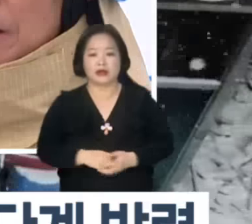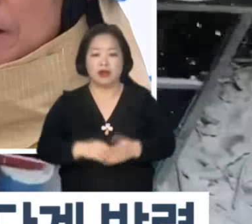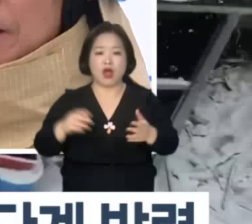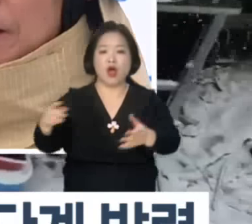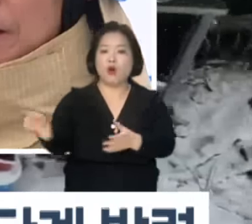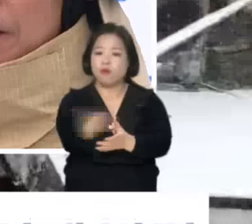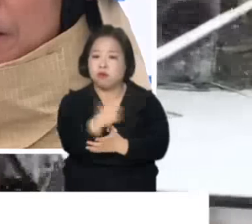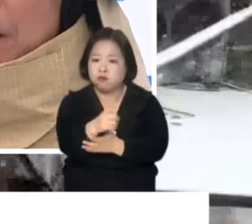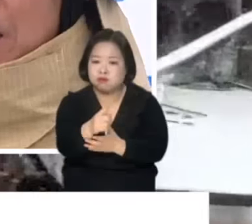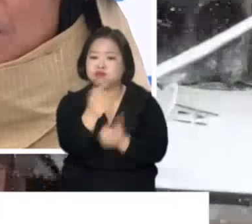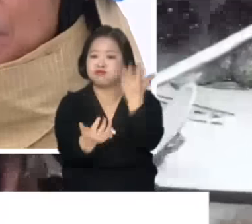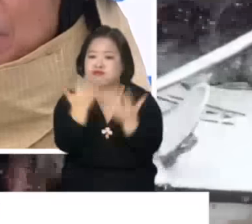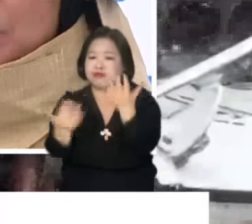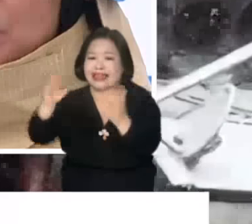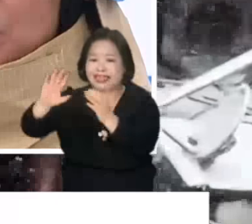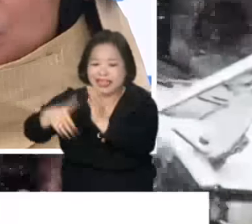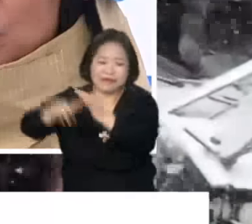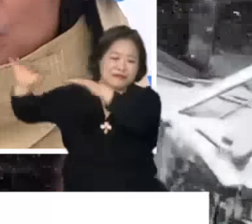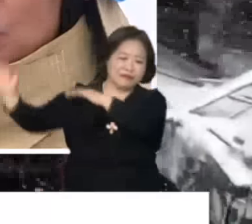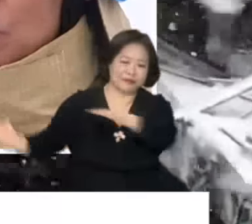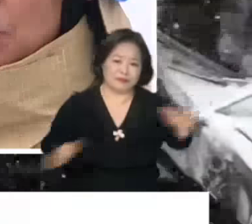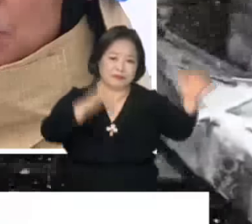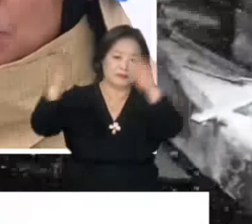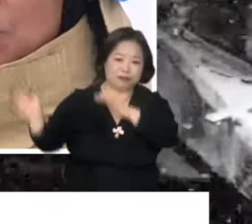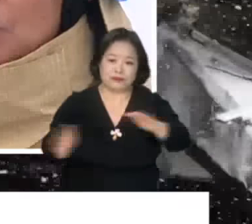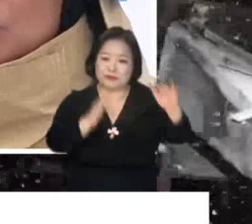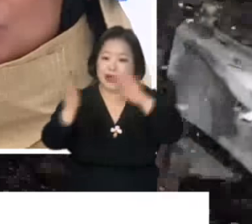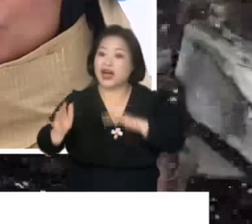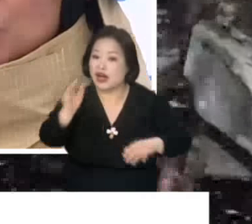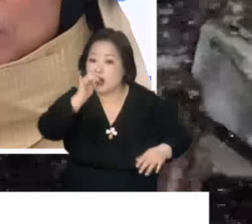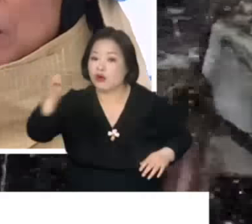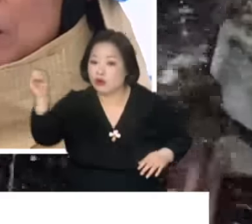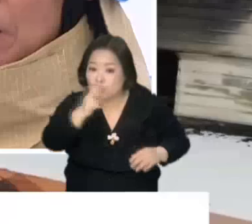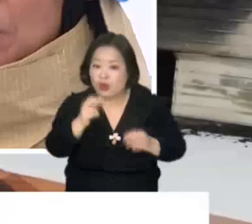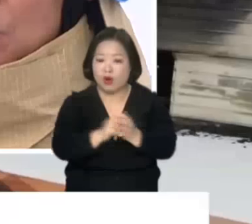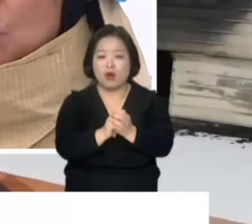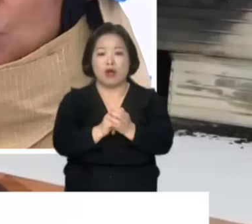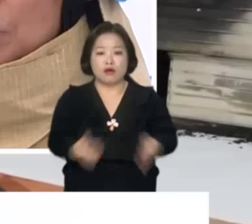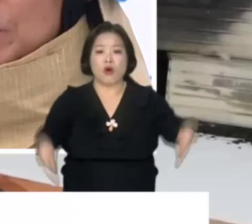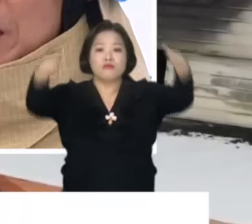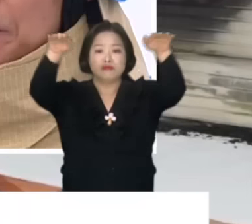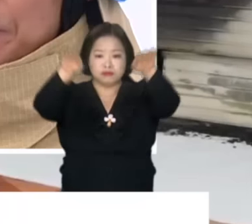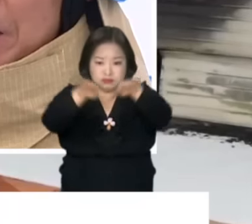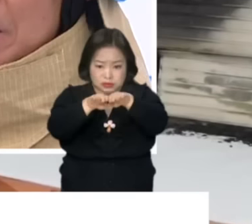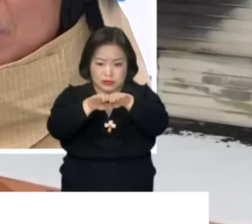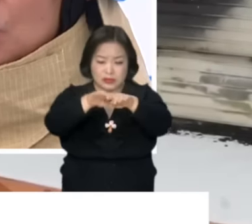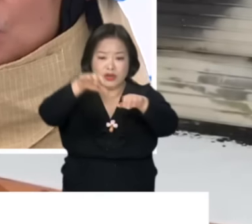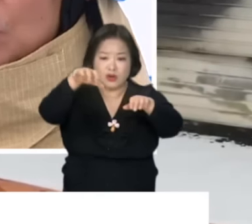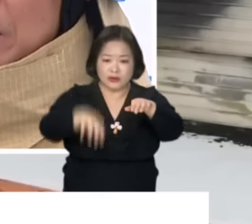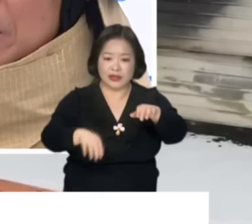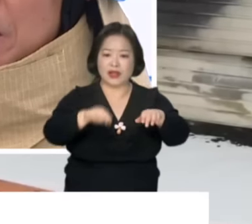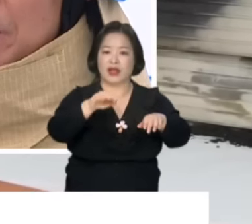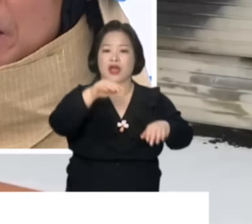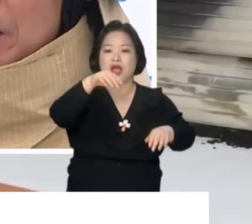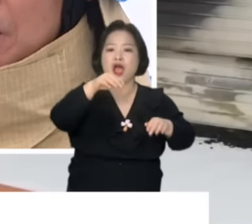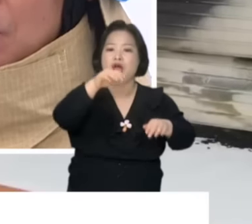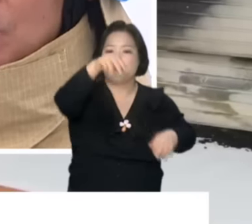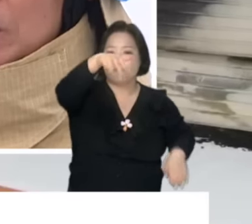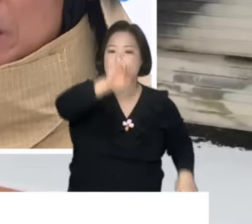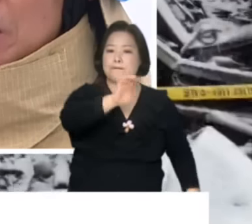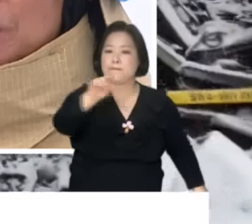당시 강한 바람이 불었고요. 건물 구조가 조립식 판넬 구조로 되어 있기